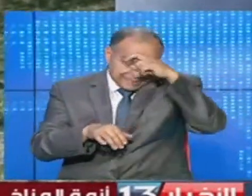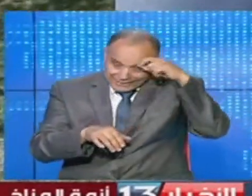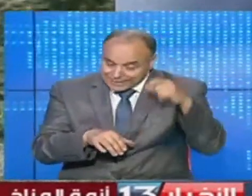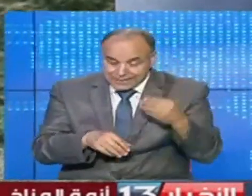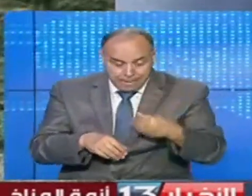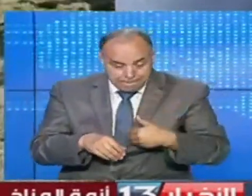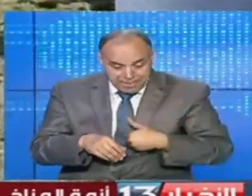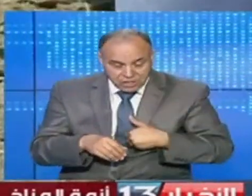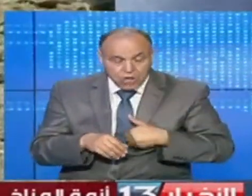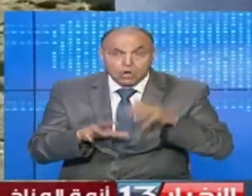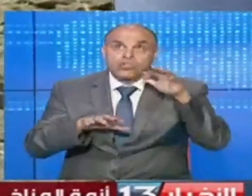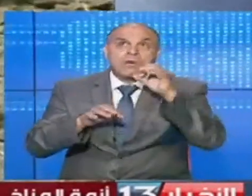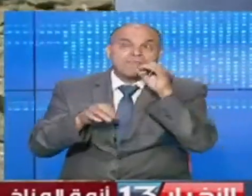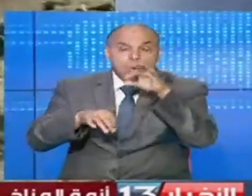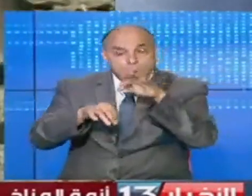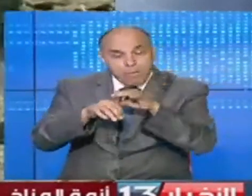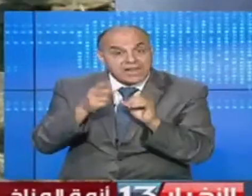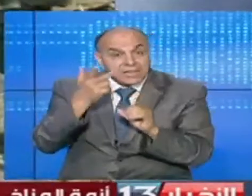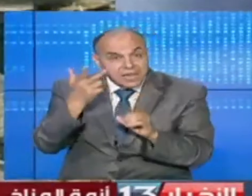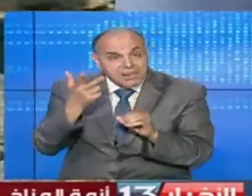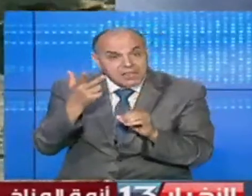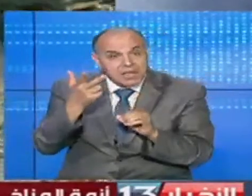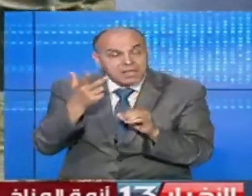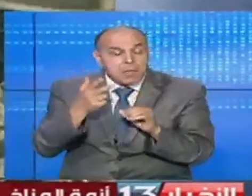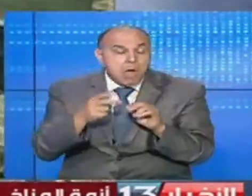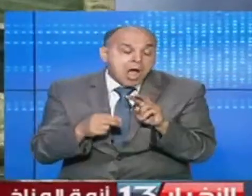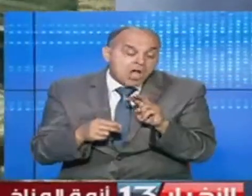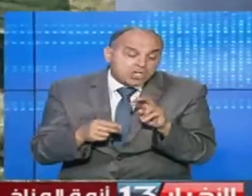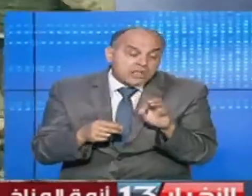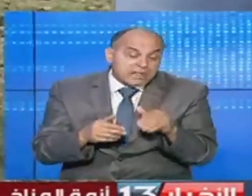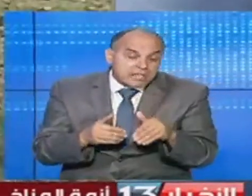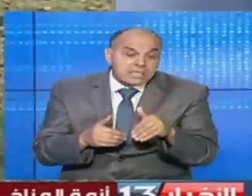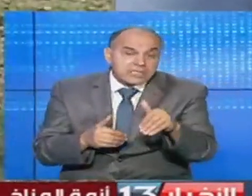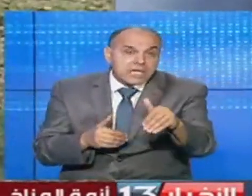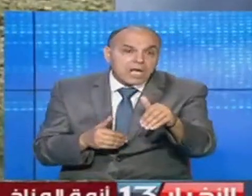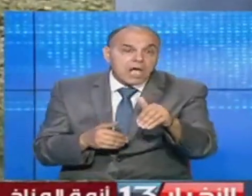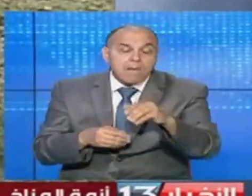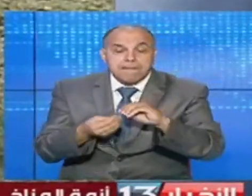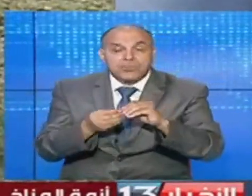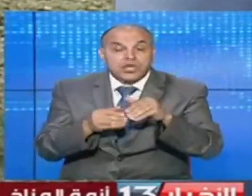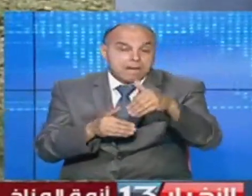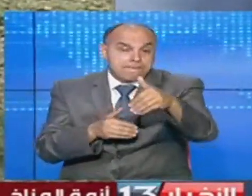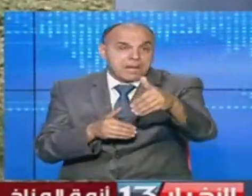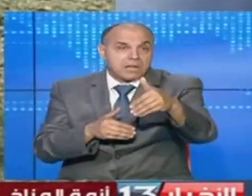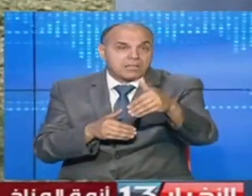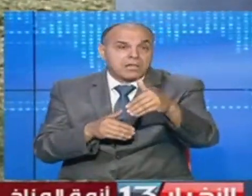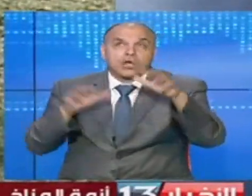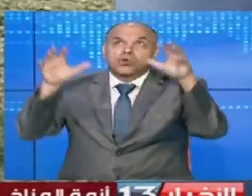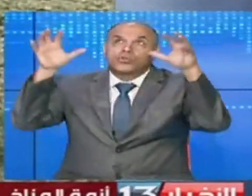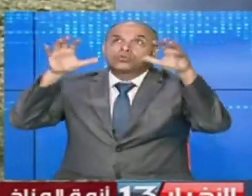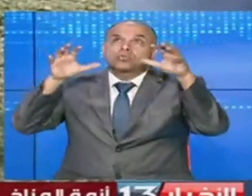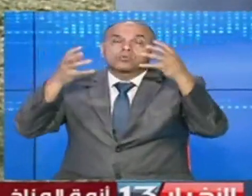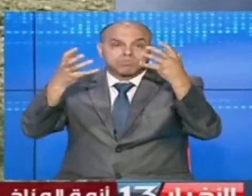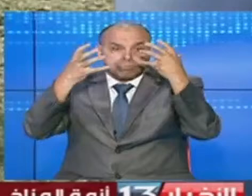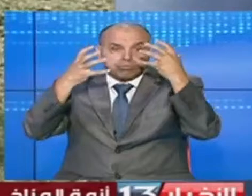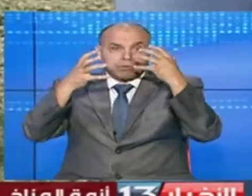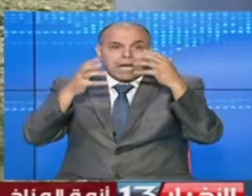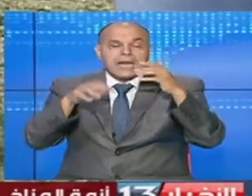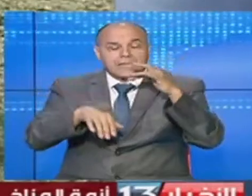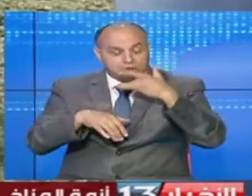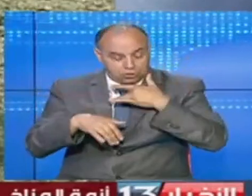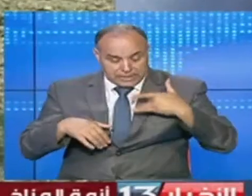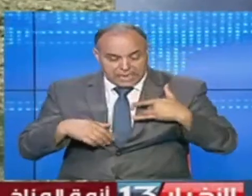المجاعه والجفاف والامراض في غضون عقود في اطار العواقب الكافيه للاحتباس الحراري على صحه